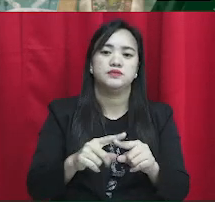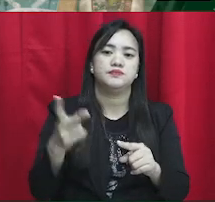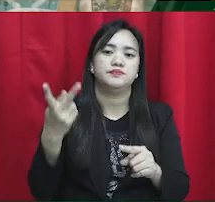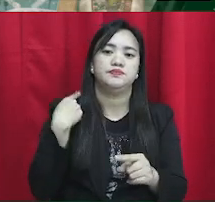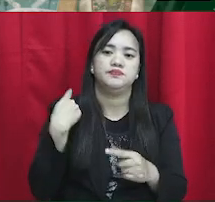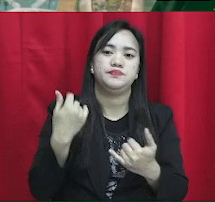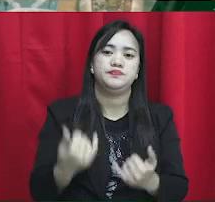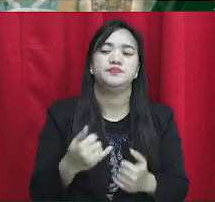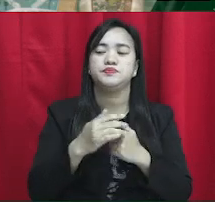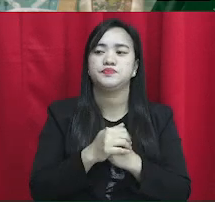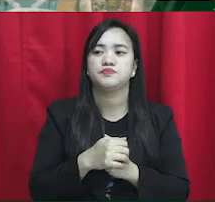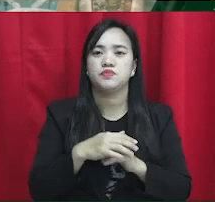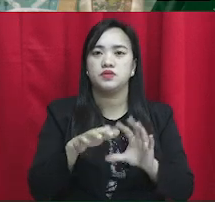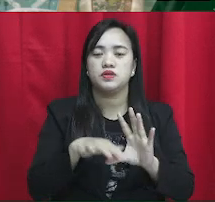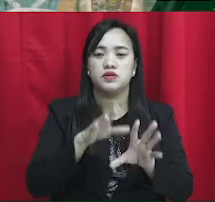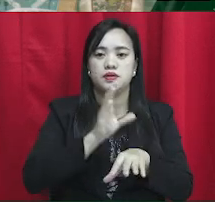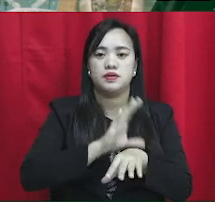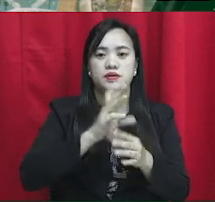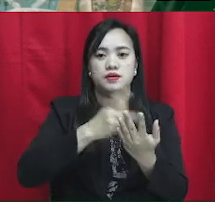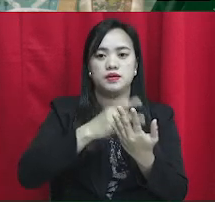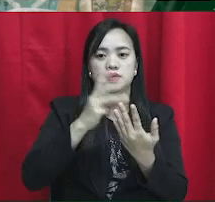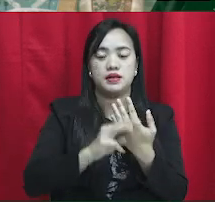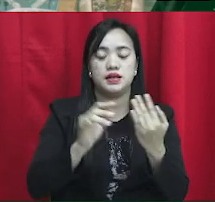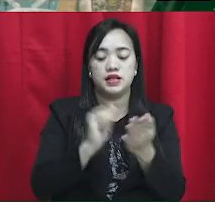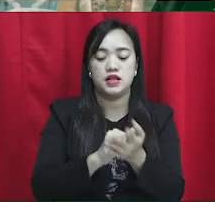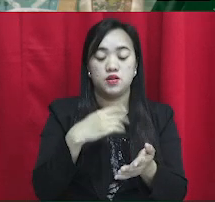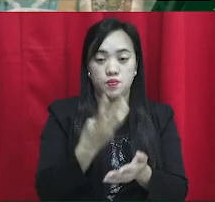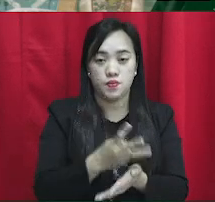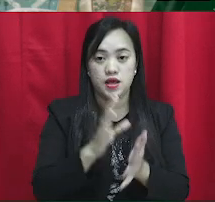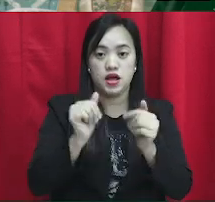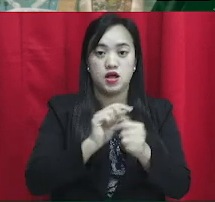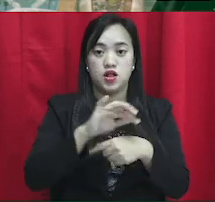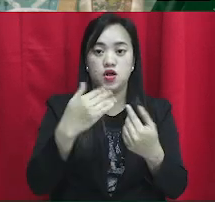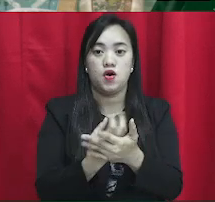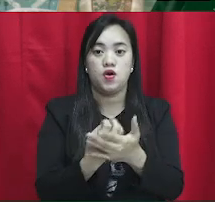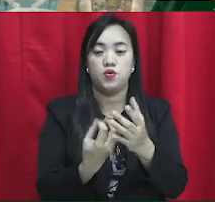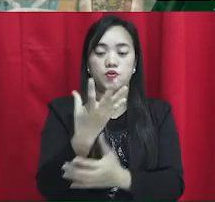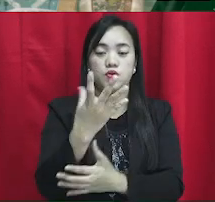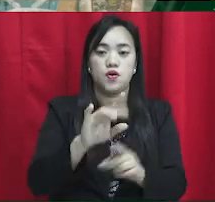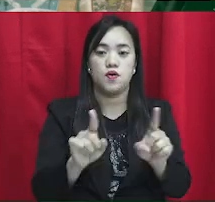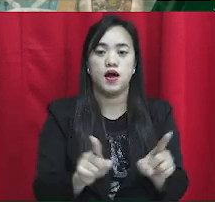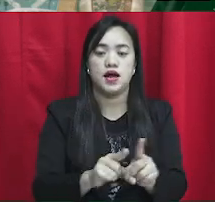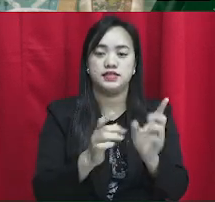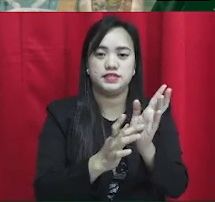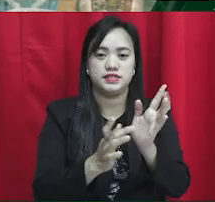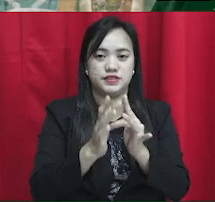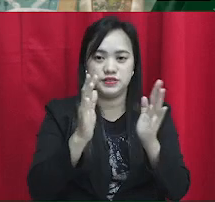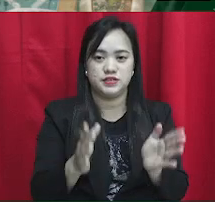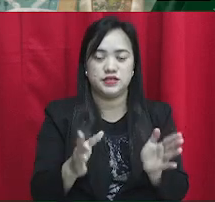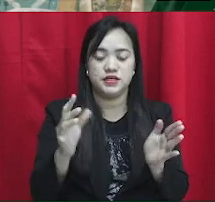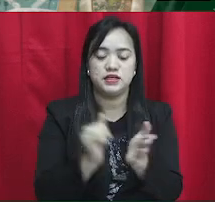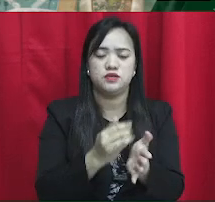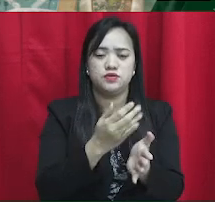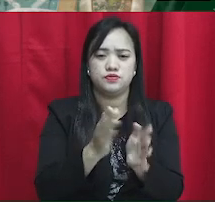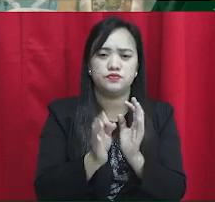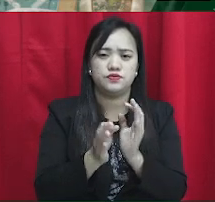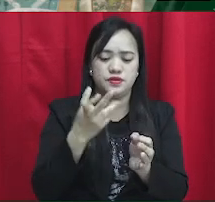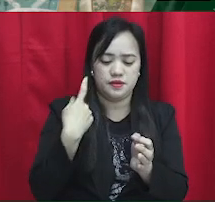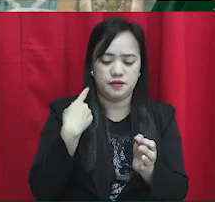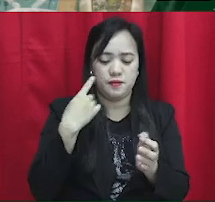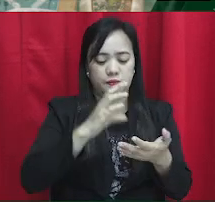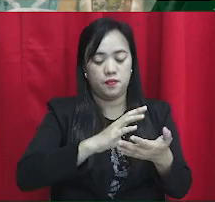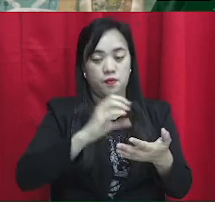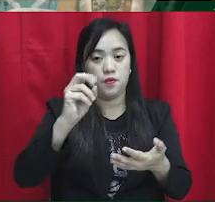ito. Ang programa na kung saan tayo ay lalago, na kung saan ay ang inyong comment po ay amin ring